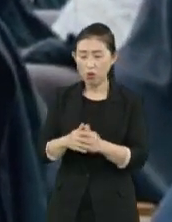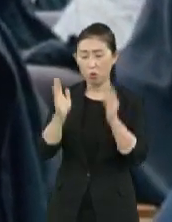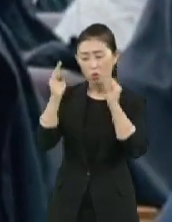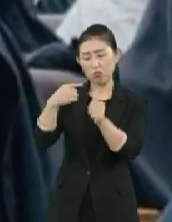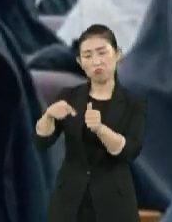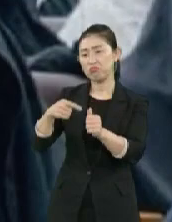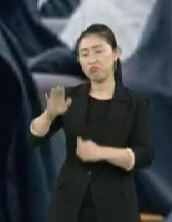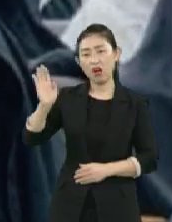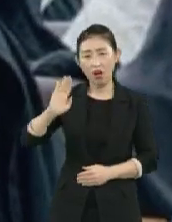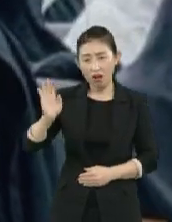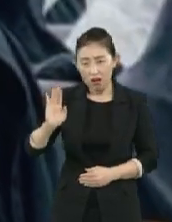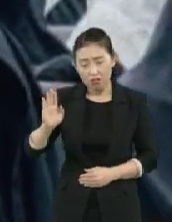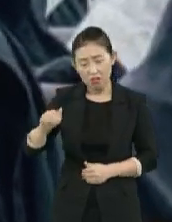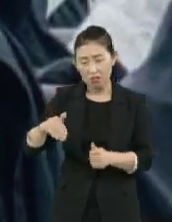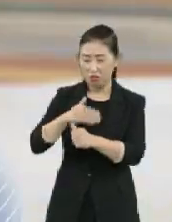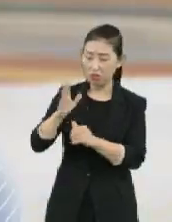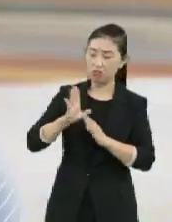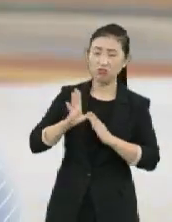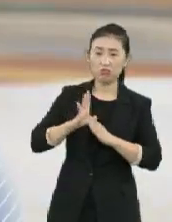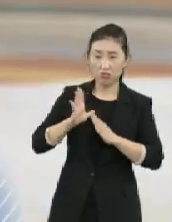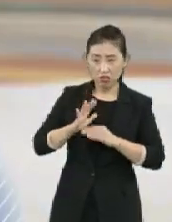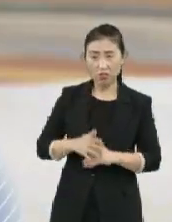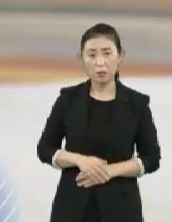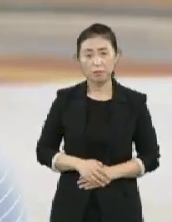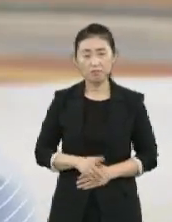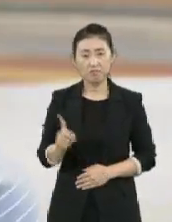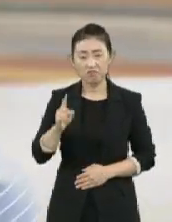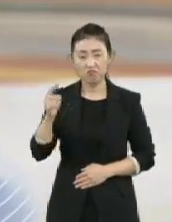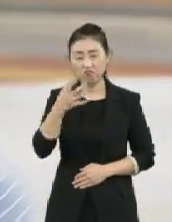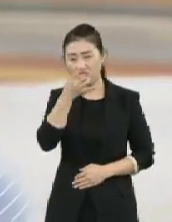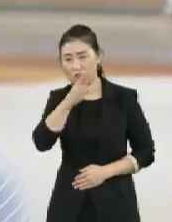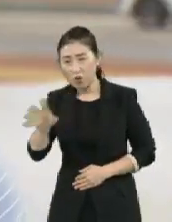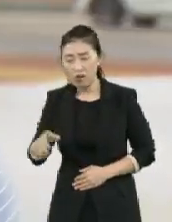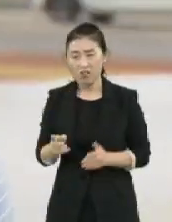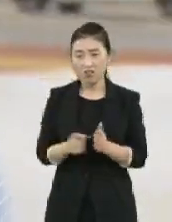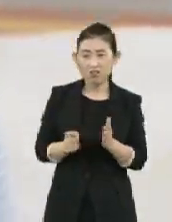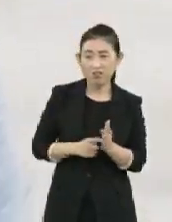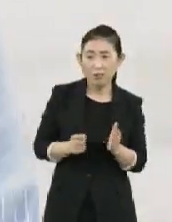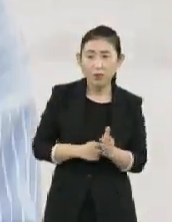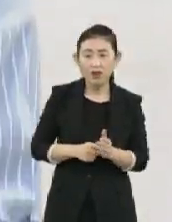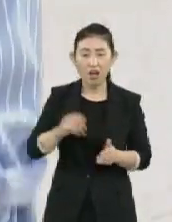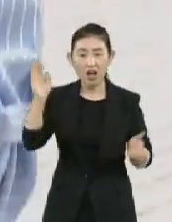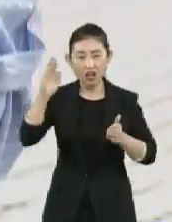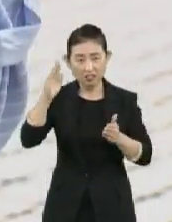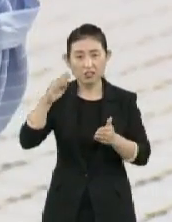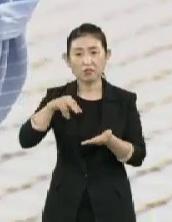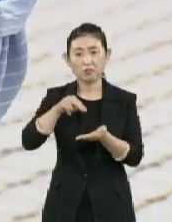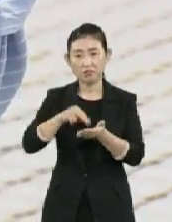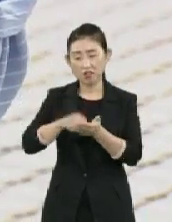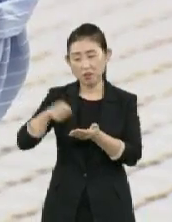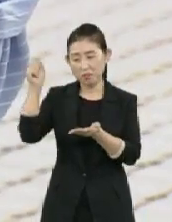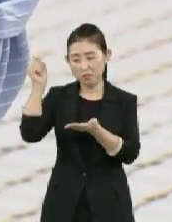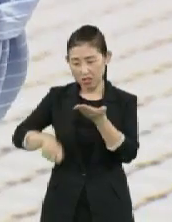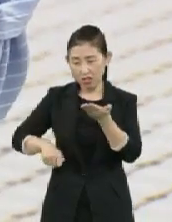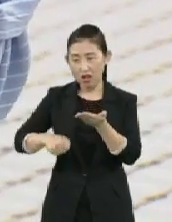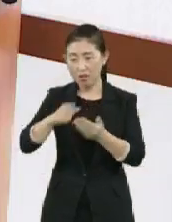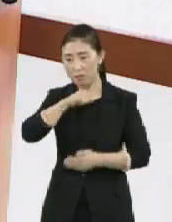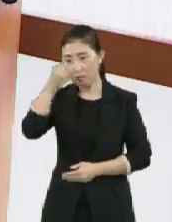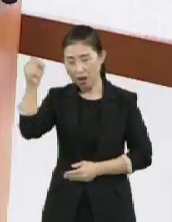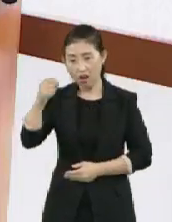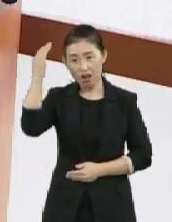교육도 제대로 받을 수 없는 현실이 두려워 어떠한 계획도 없이 급한 대로 학생 비자를 받아 한국에